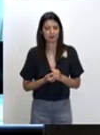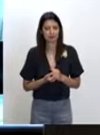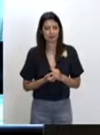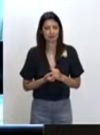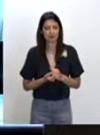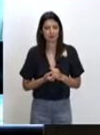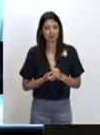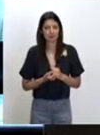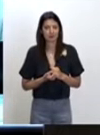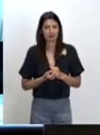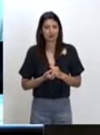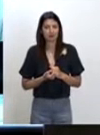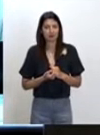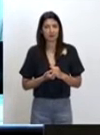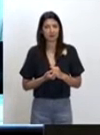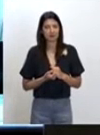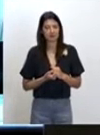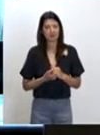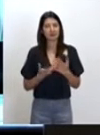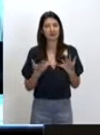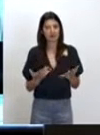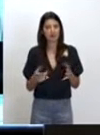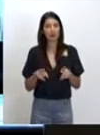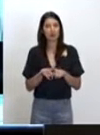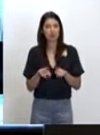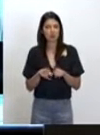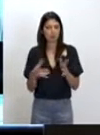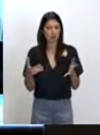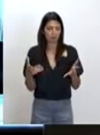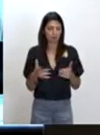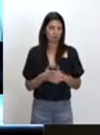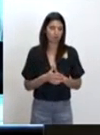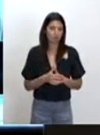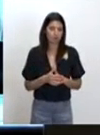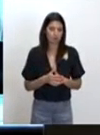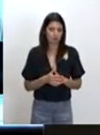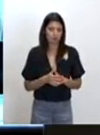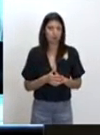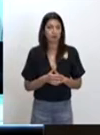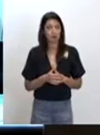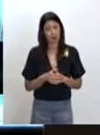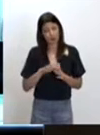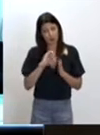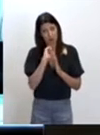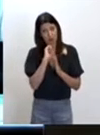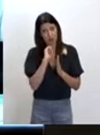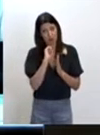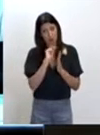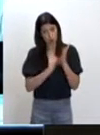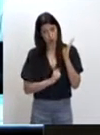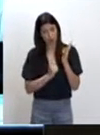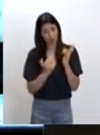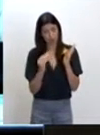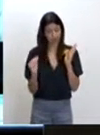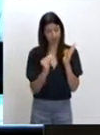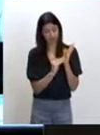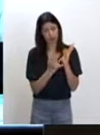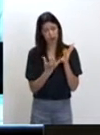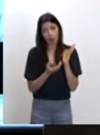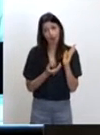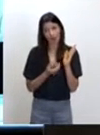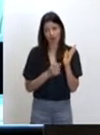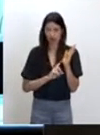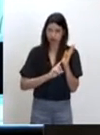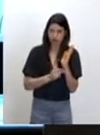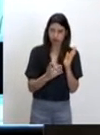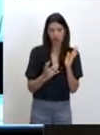privés. Nous avons également, dans le cadre de ce contrat, souhaité augmenter les exigences de qualité